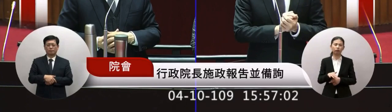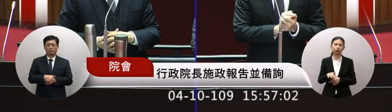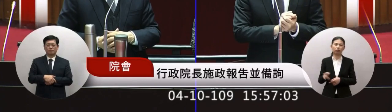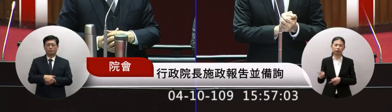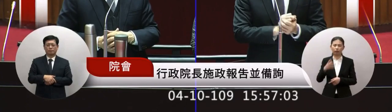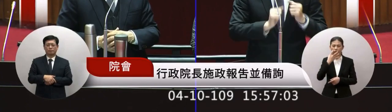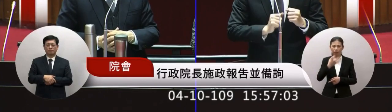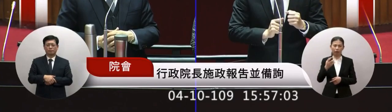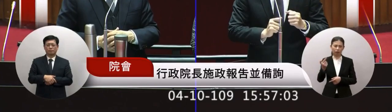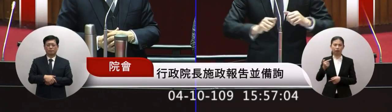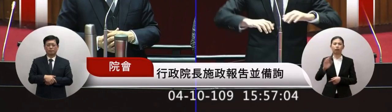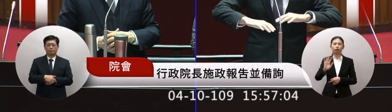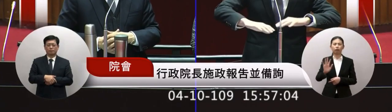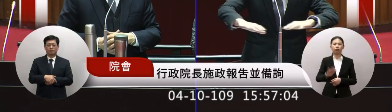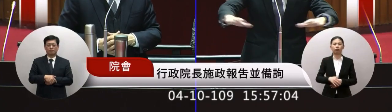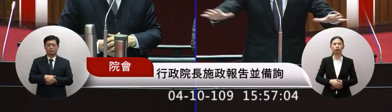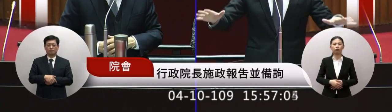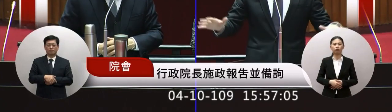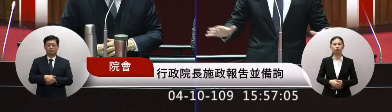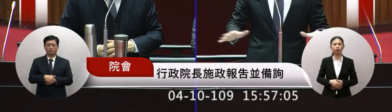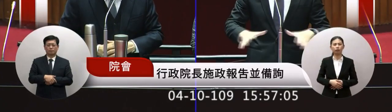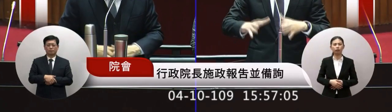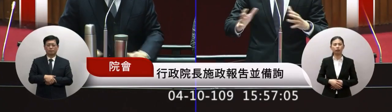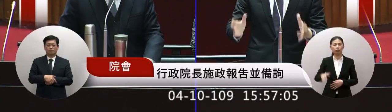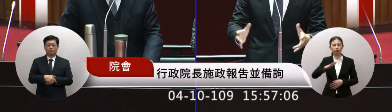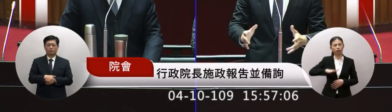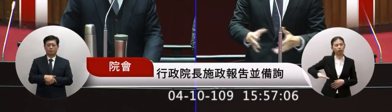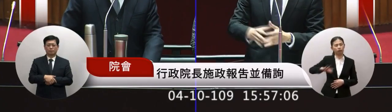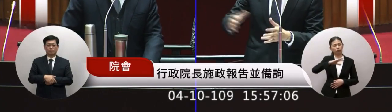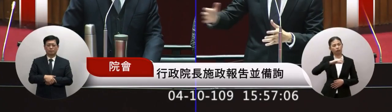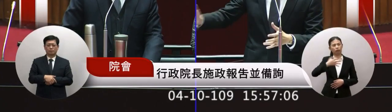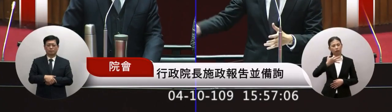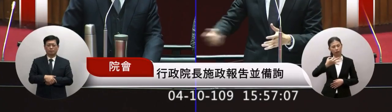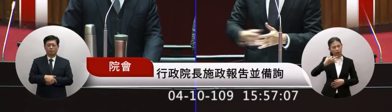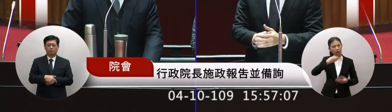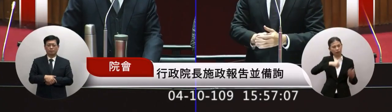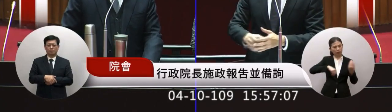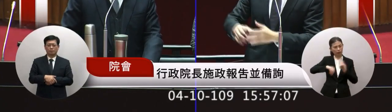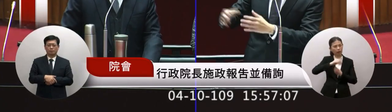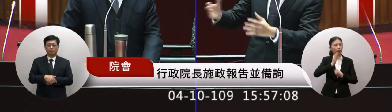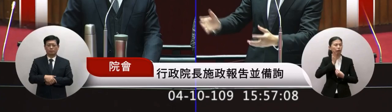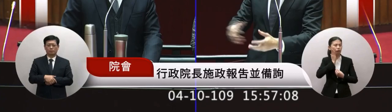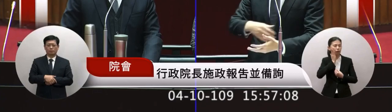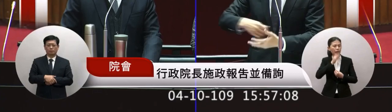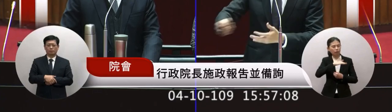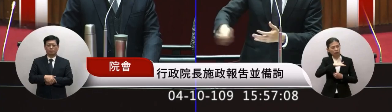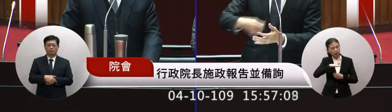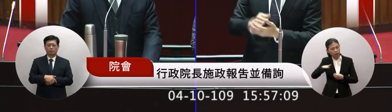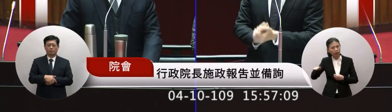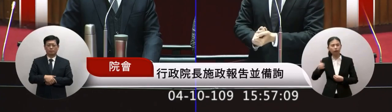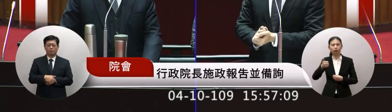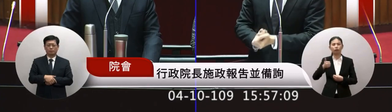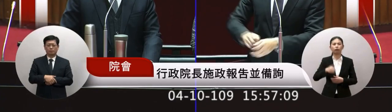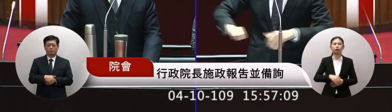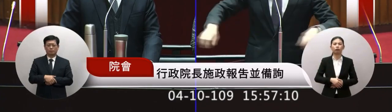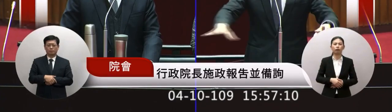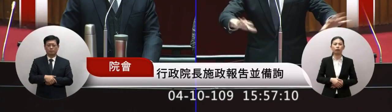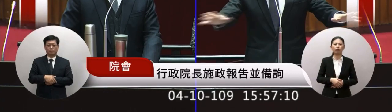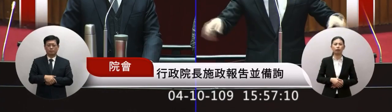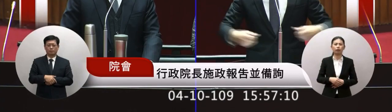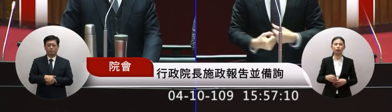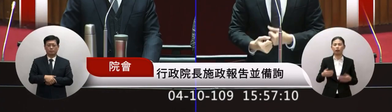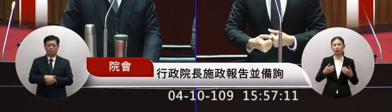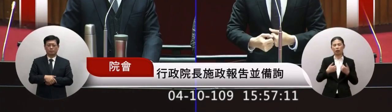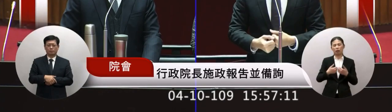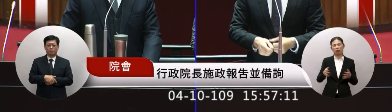到上大影响，安尼就好。啊，规个这个吼财务的稳定，莫讲吼一时吼，敢若讲大家拢安尼，敢若这个伫压钱